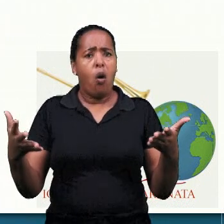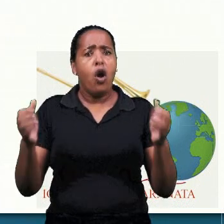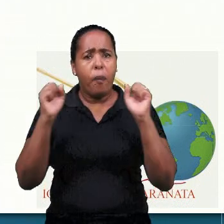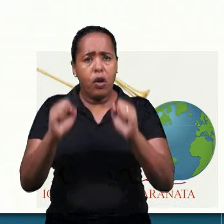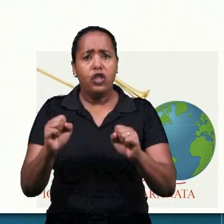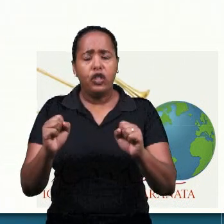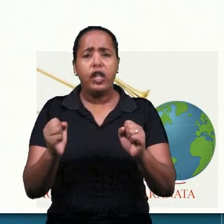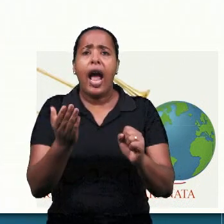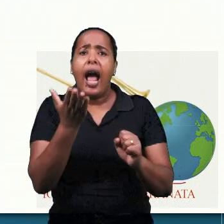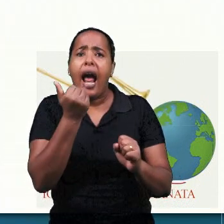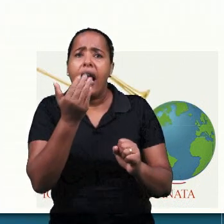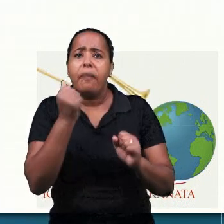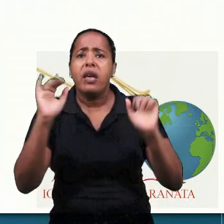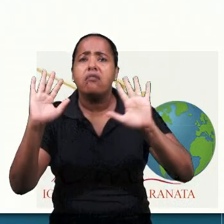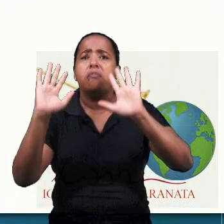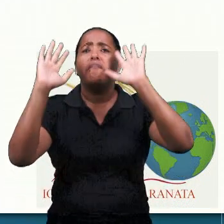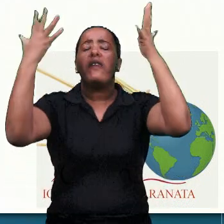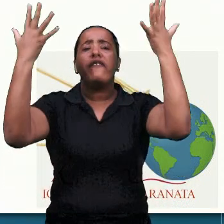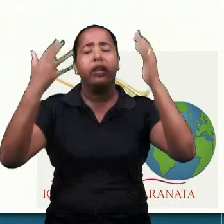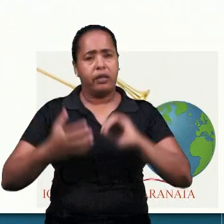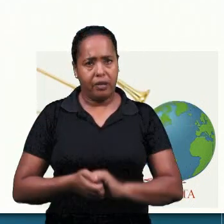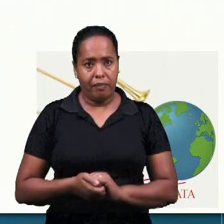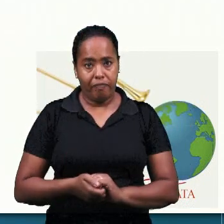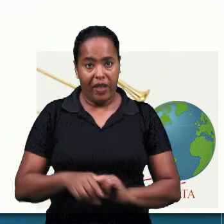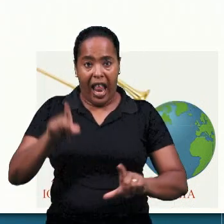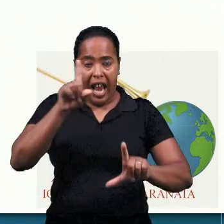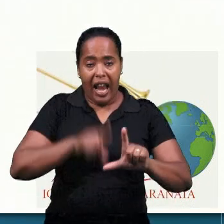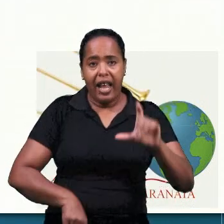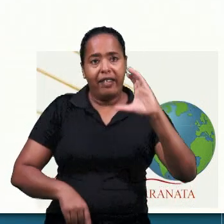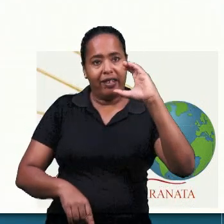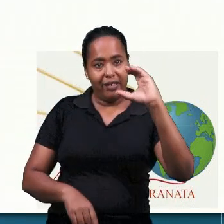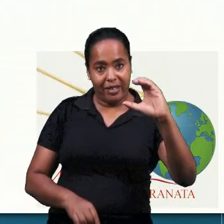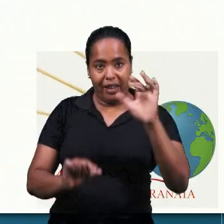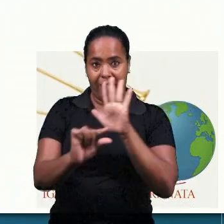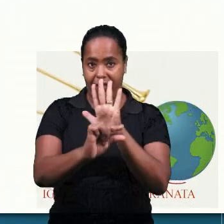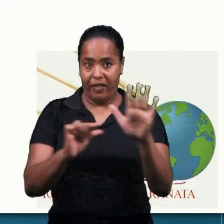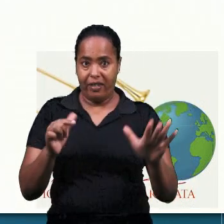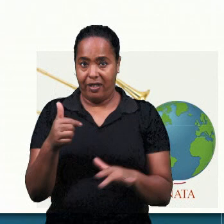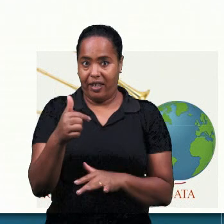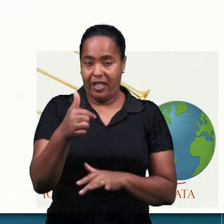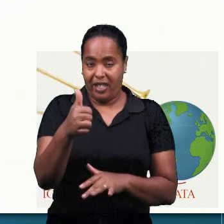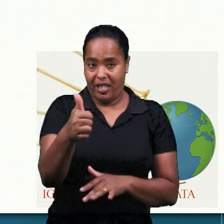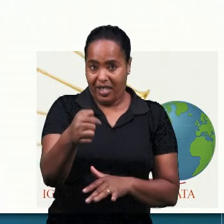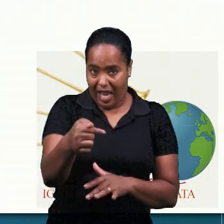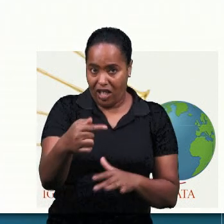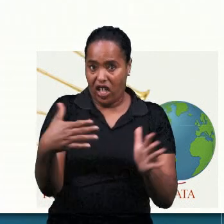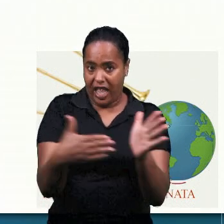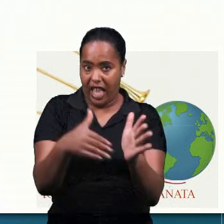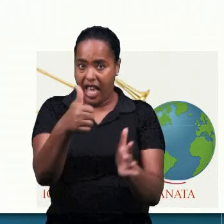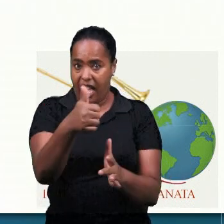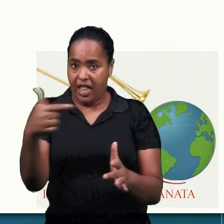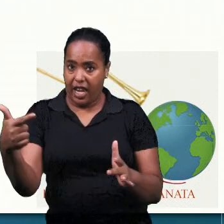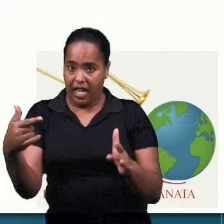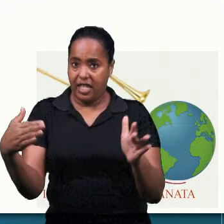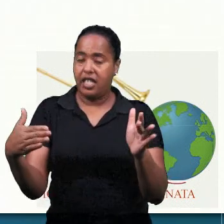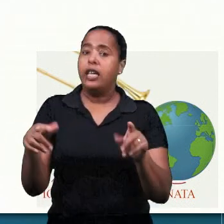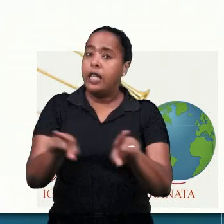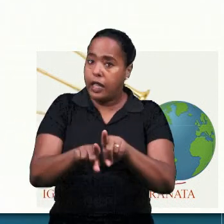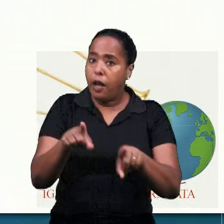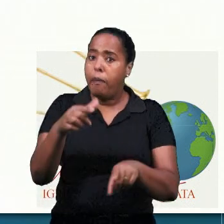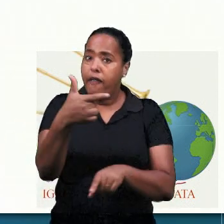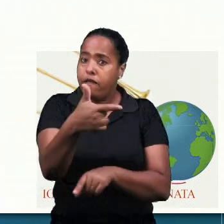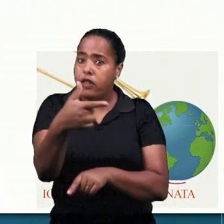de nourriture pour cette fête? Dites son nom. Et lettre C, le verset 7 à 13, le